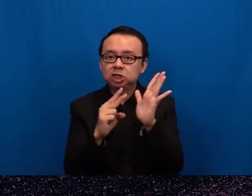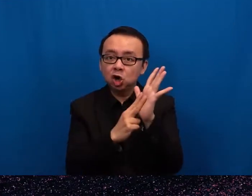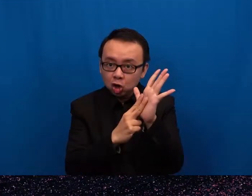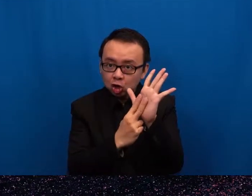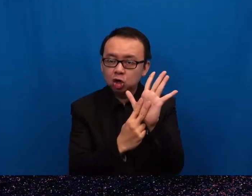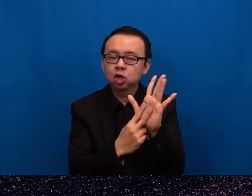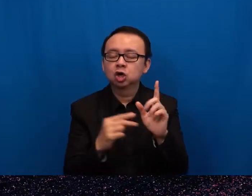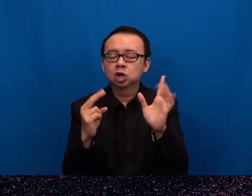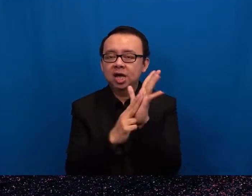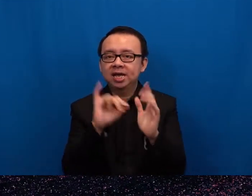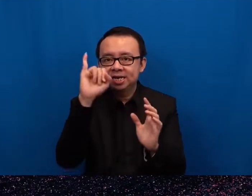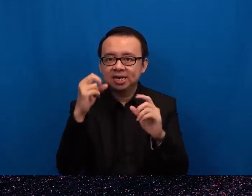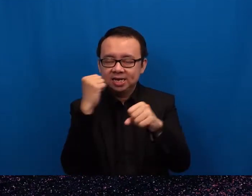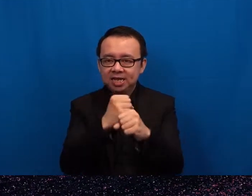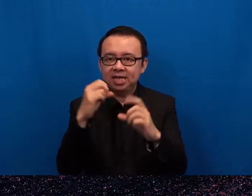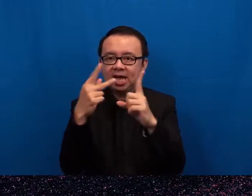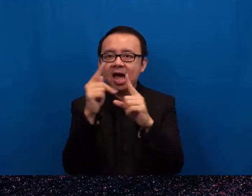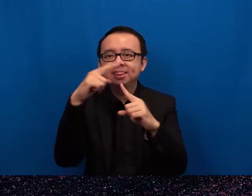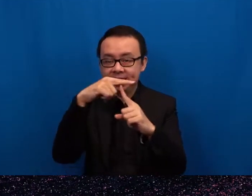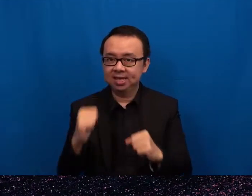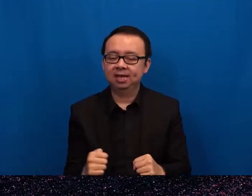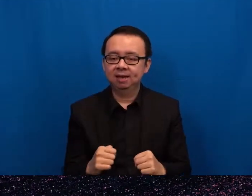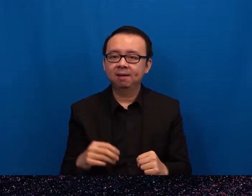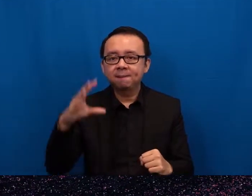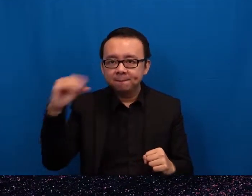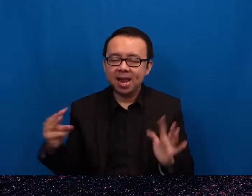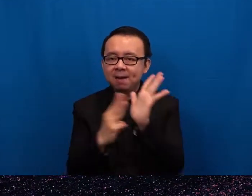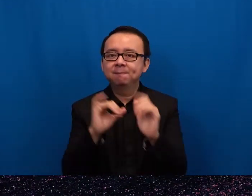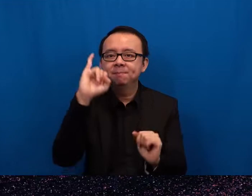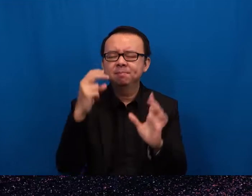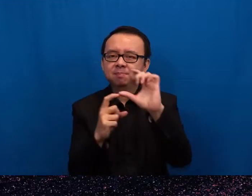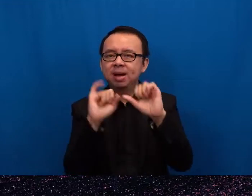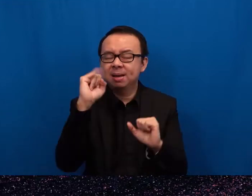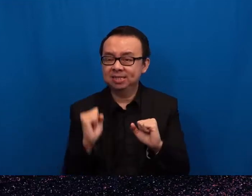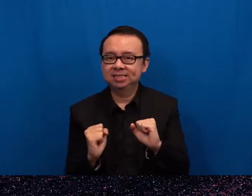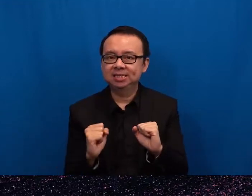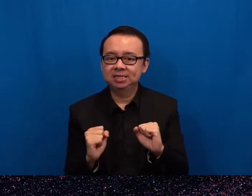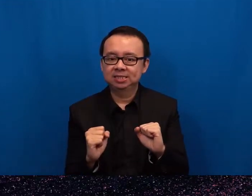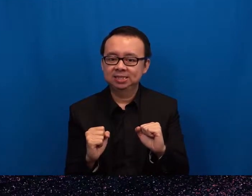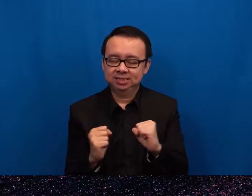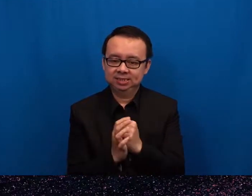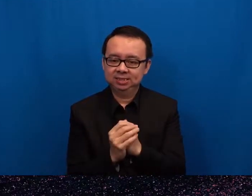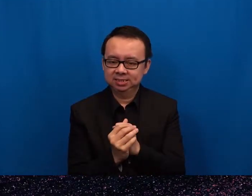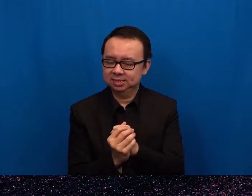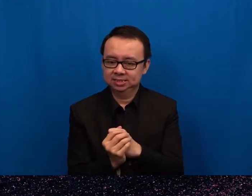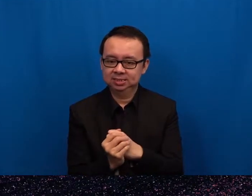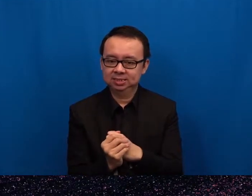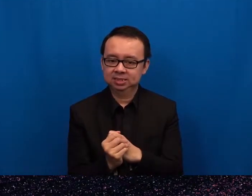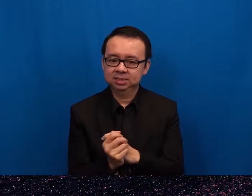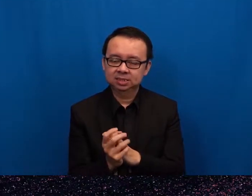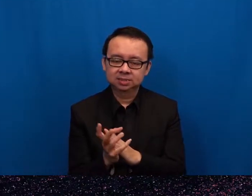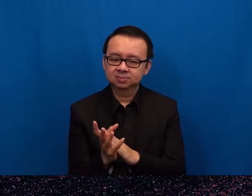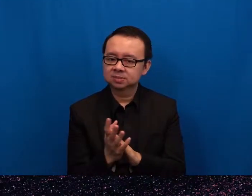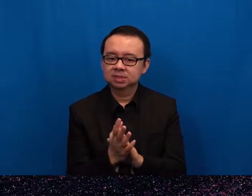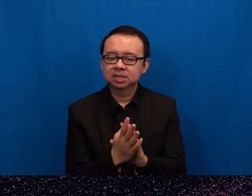Paulus menjelajah kemana-mana dan pergi memberitakan? Karena dia merintis gereja-gereja Tuhan. Setelah